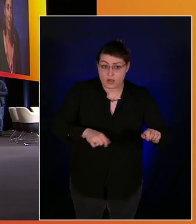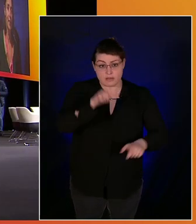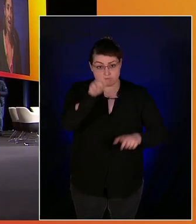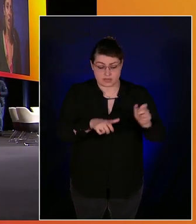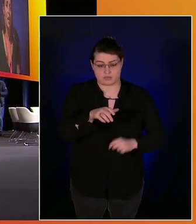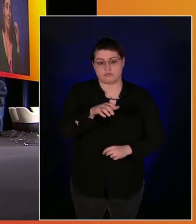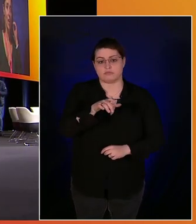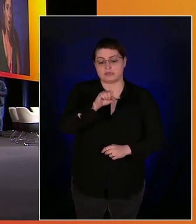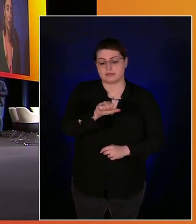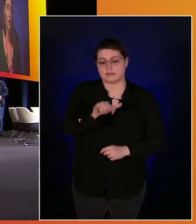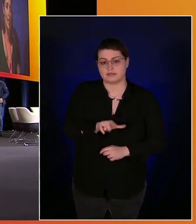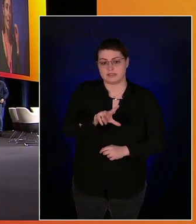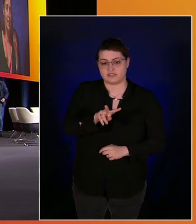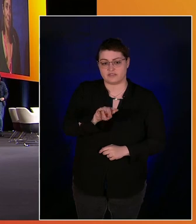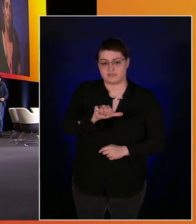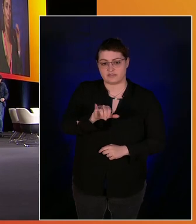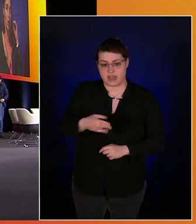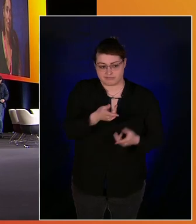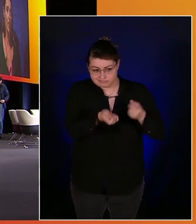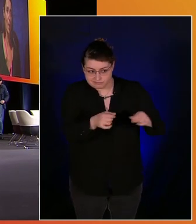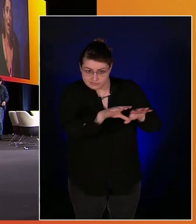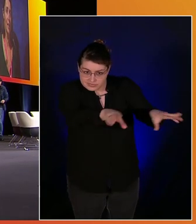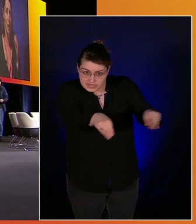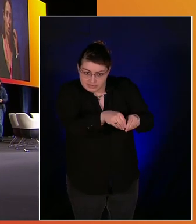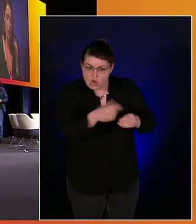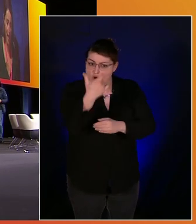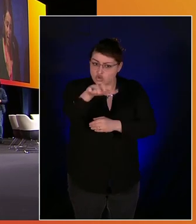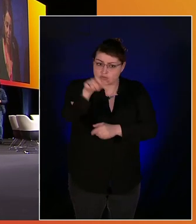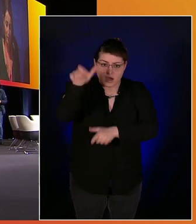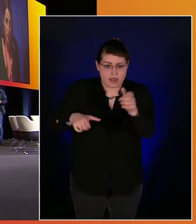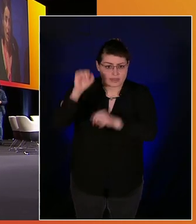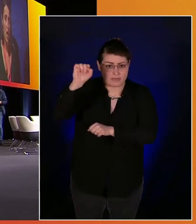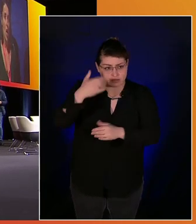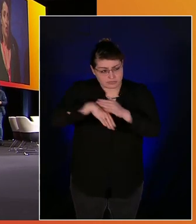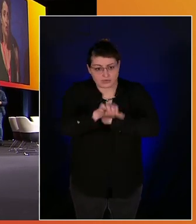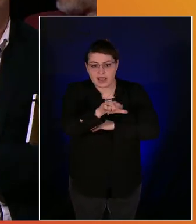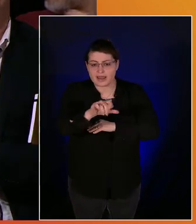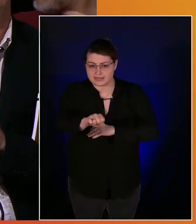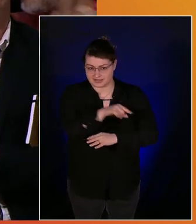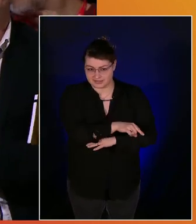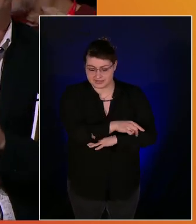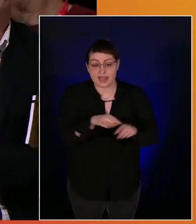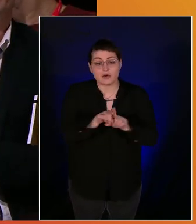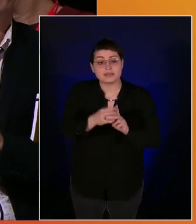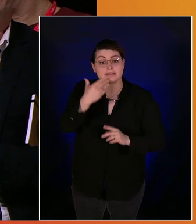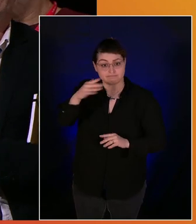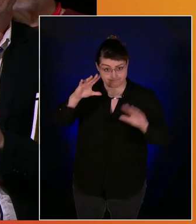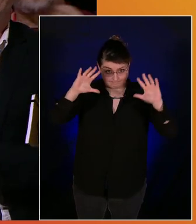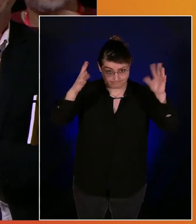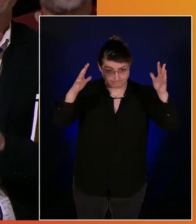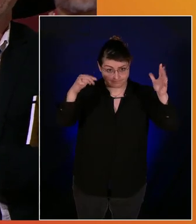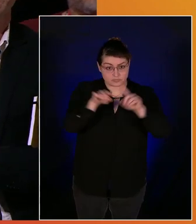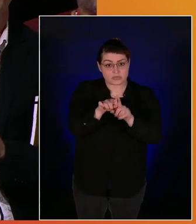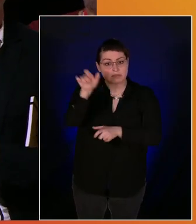Sylvain Bernard, qui a coordonné l'équipe de 200 camarades de l'ALS. Je vous demande également d'applaudir